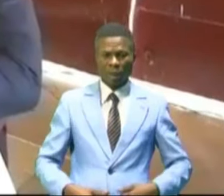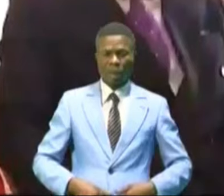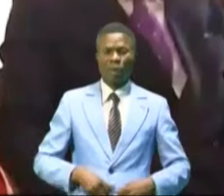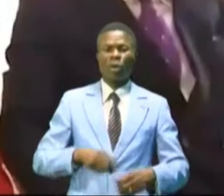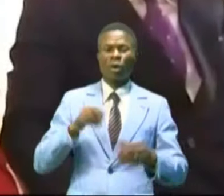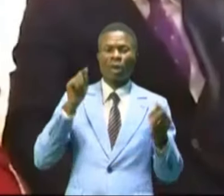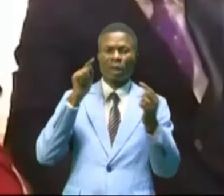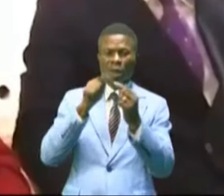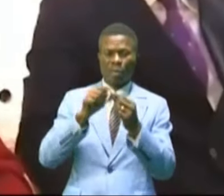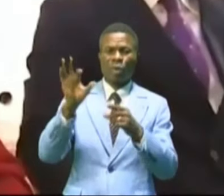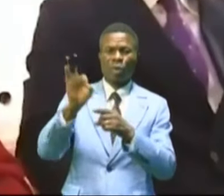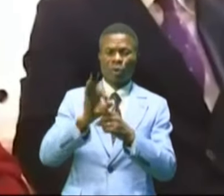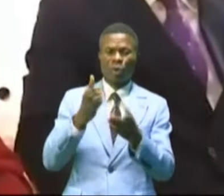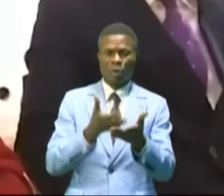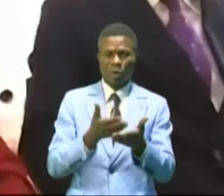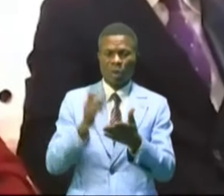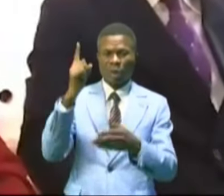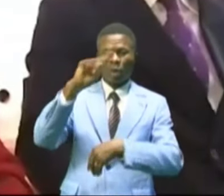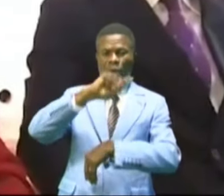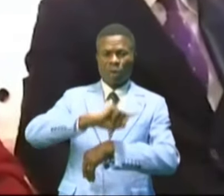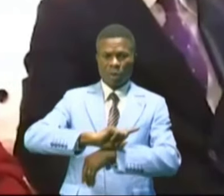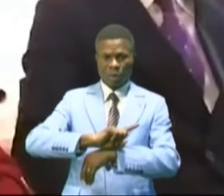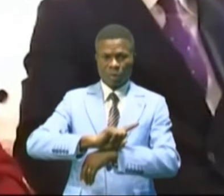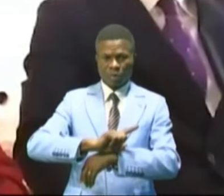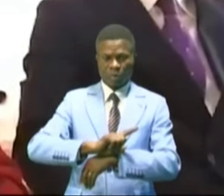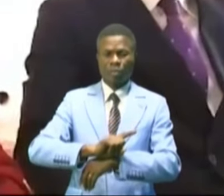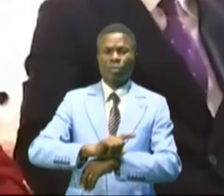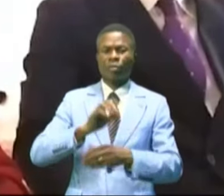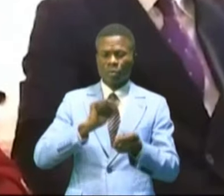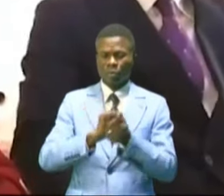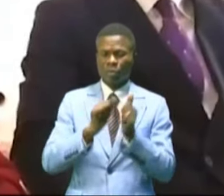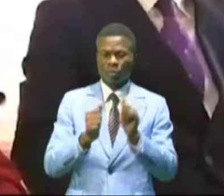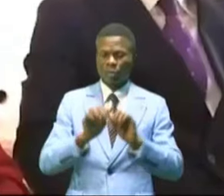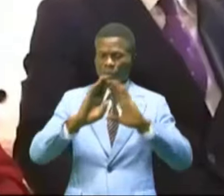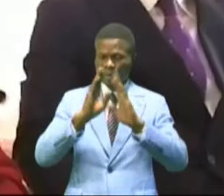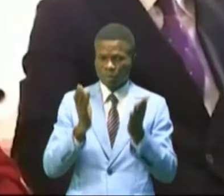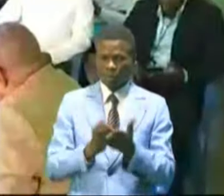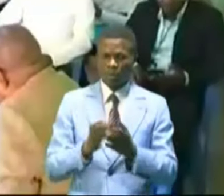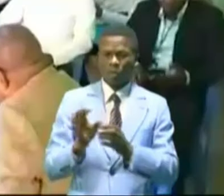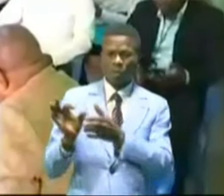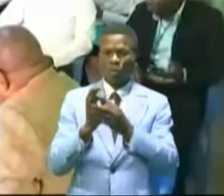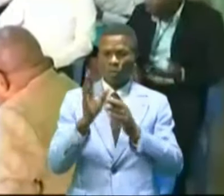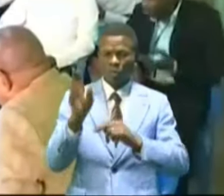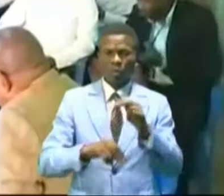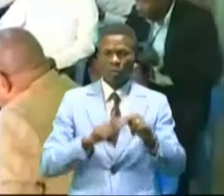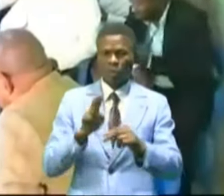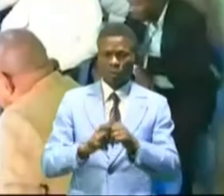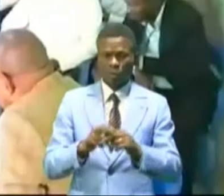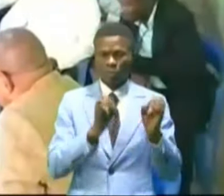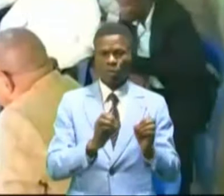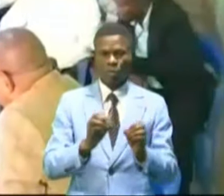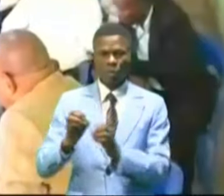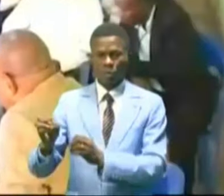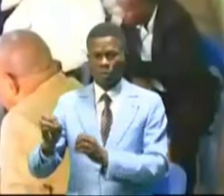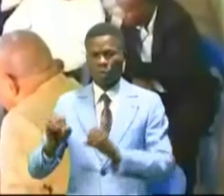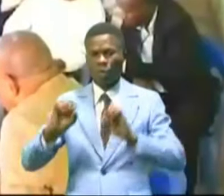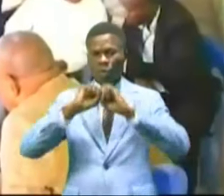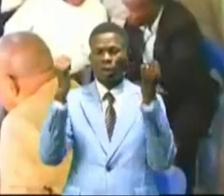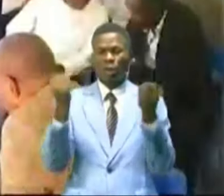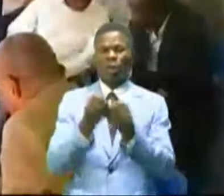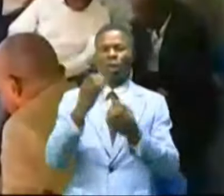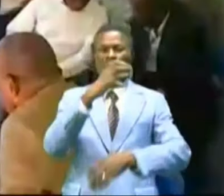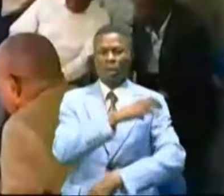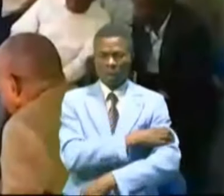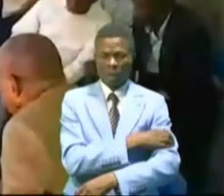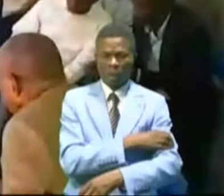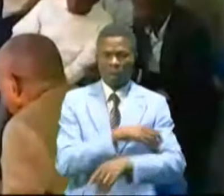de cette assise d'une journée, à en croire M. Emmanuel Diavissindoma, coordonnateur national des organisations de la société civile,